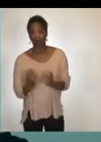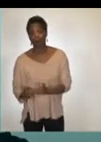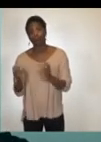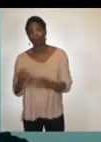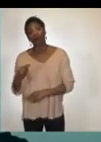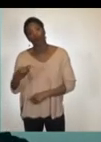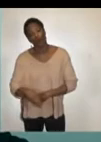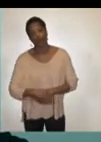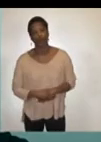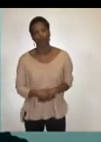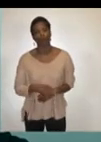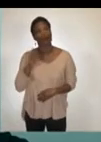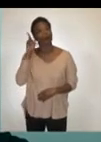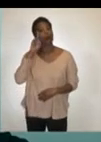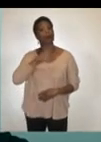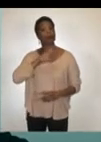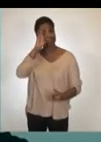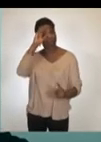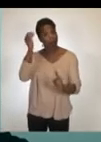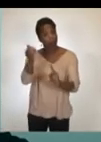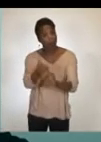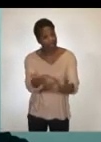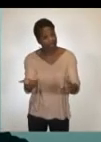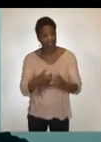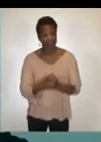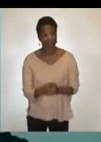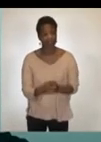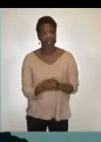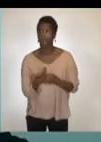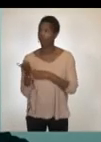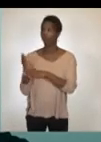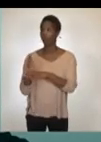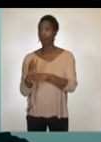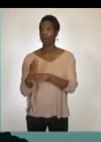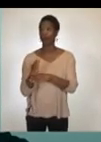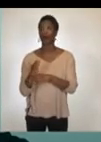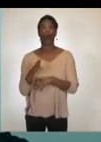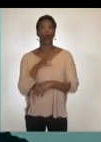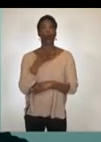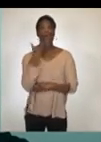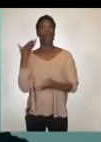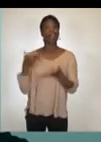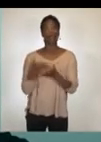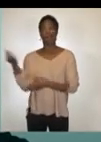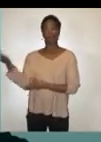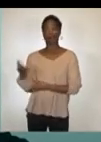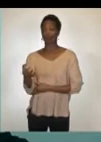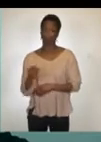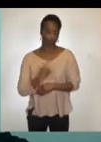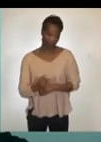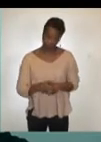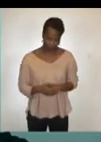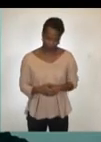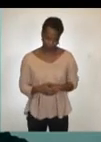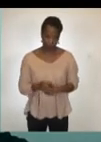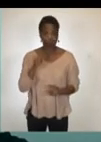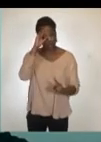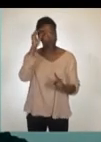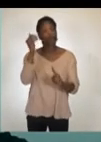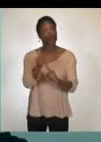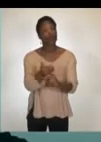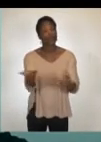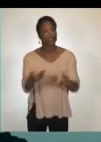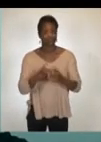notre objectif, ce n'est pas d'afficher les meilleurs ratios financiers de la Terre. Notre objectif, c'est mettre en